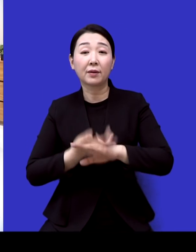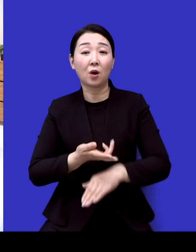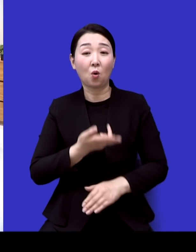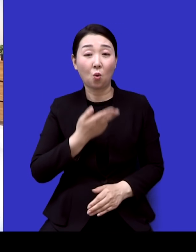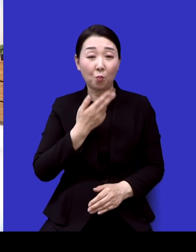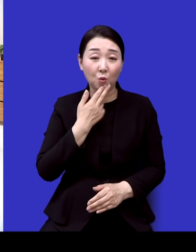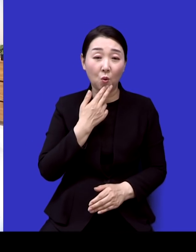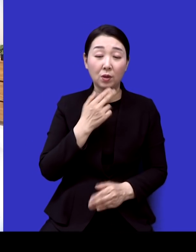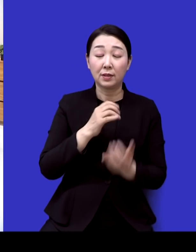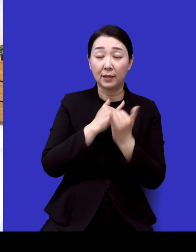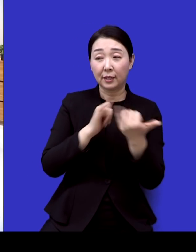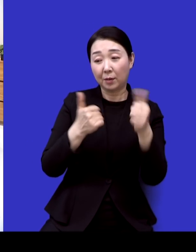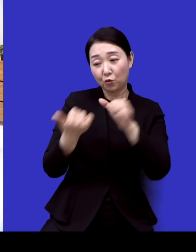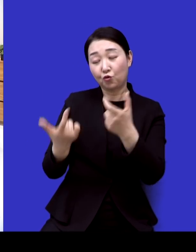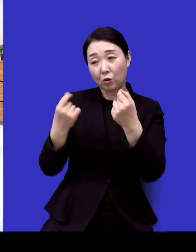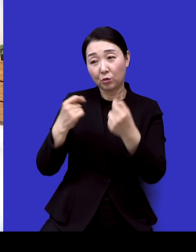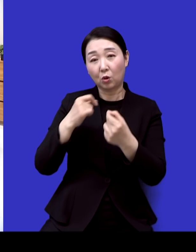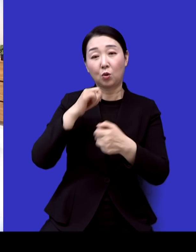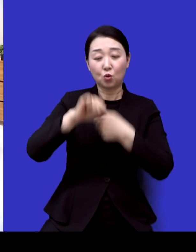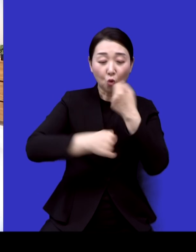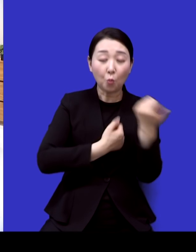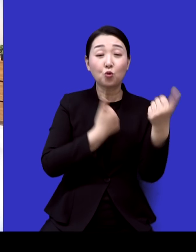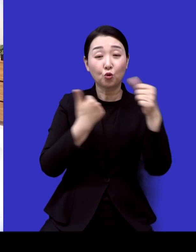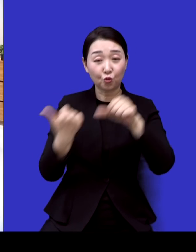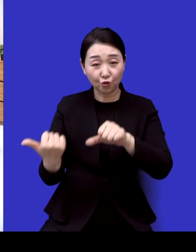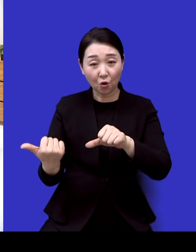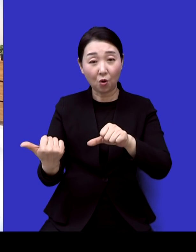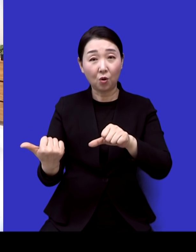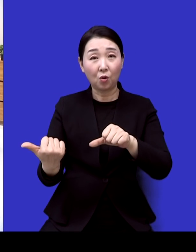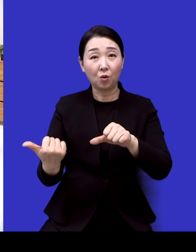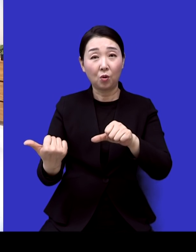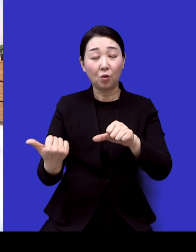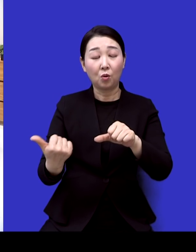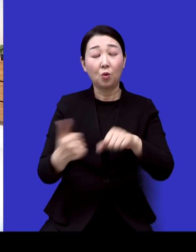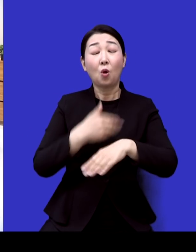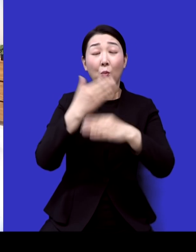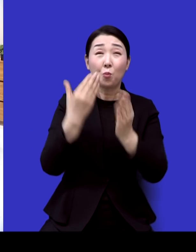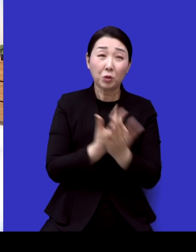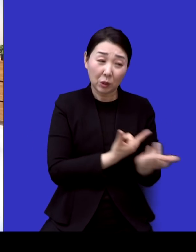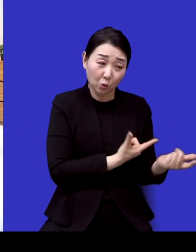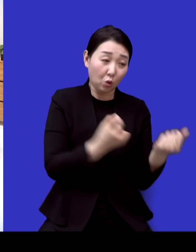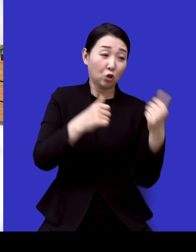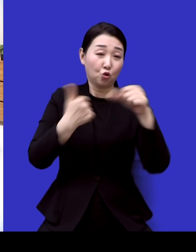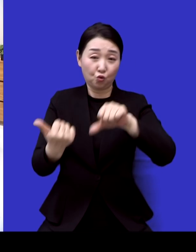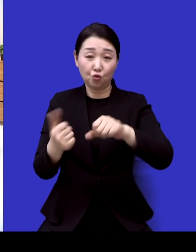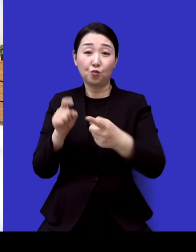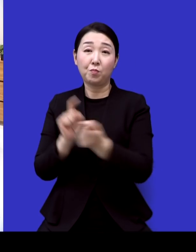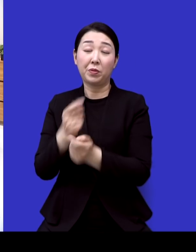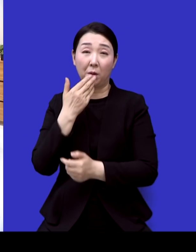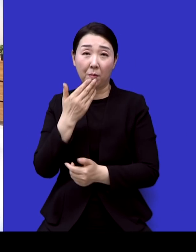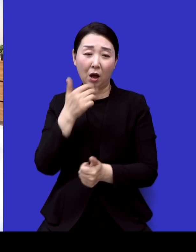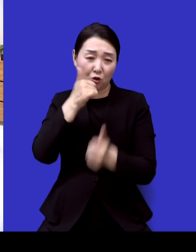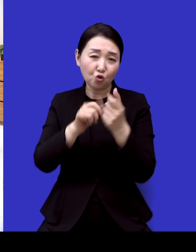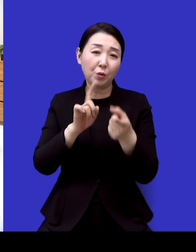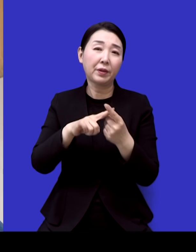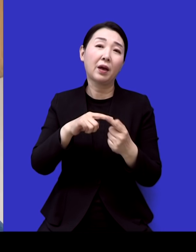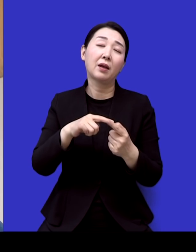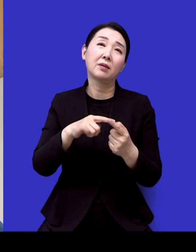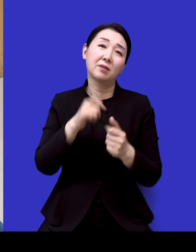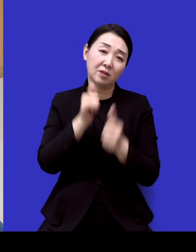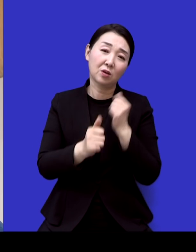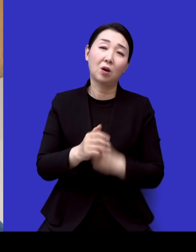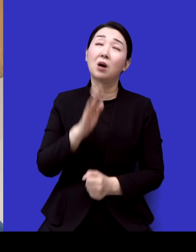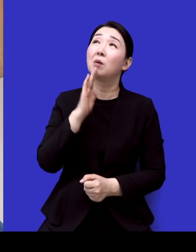없고 사람이 죽는 것처럼 동물도 죽는 모두가 죽음을 당하는 존재야. 죽음에 대한 시험이었던 거예요. 예.